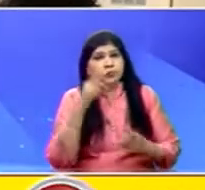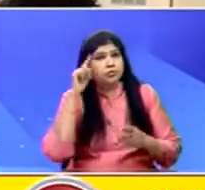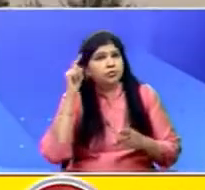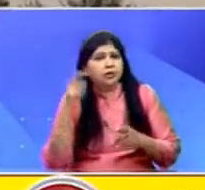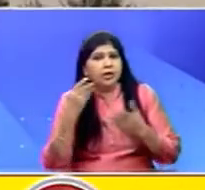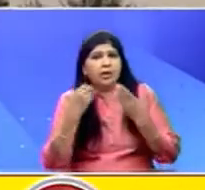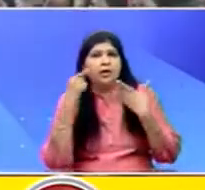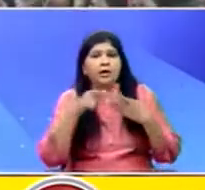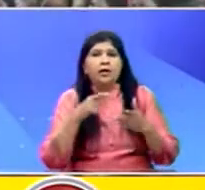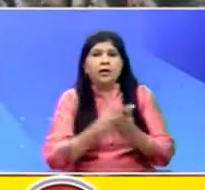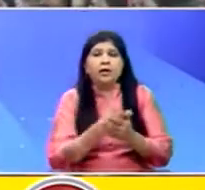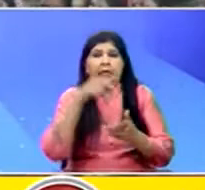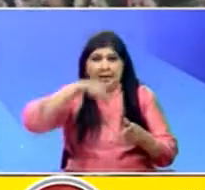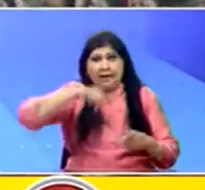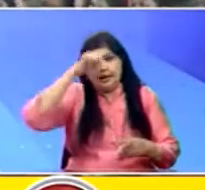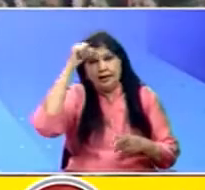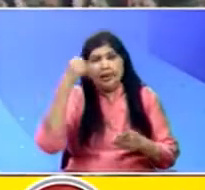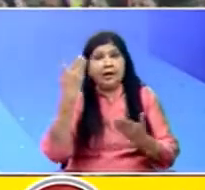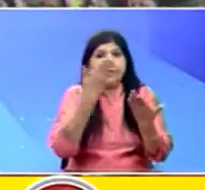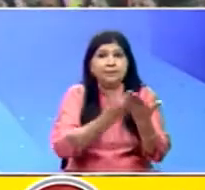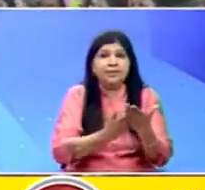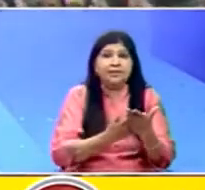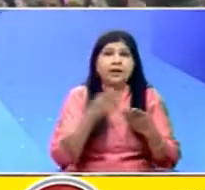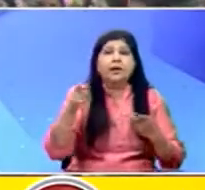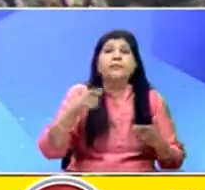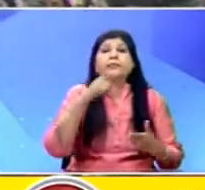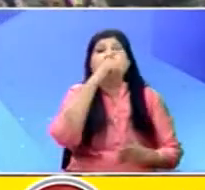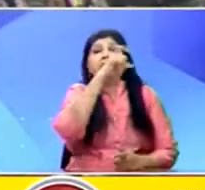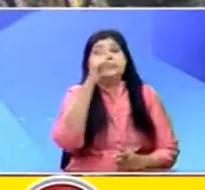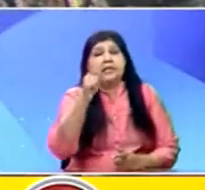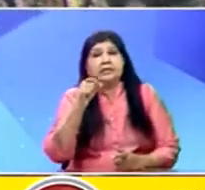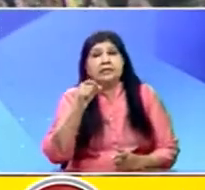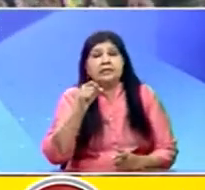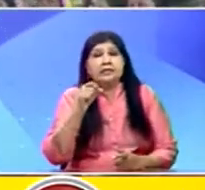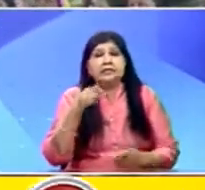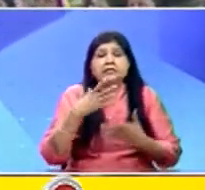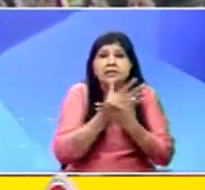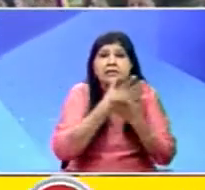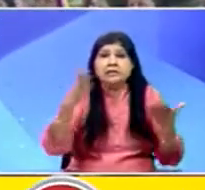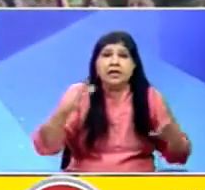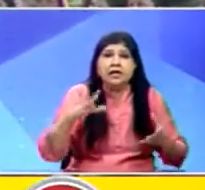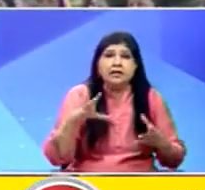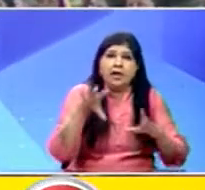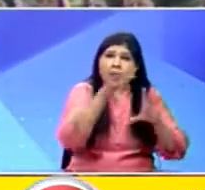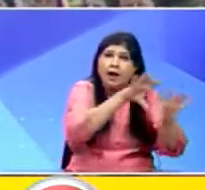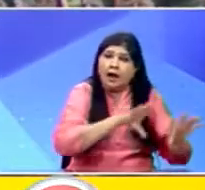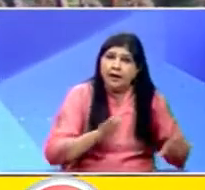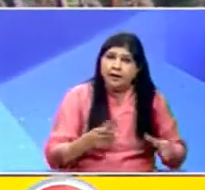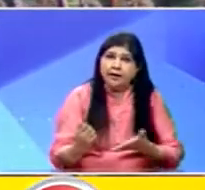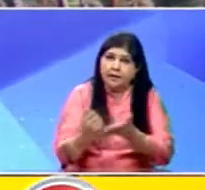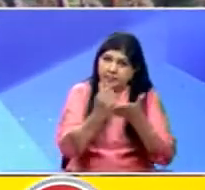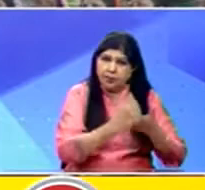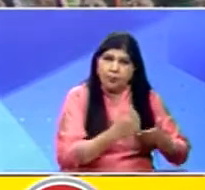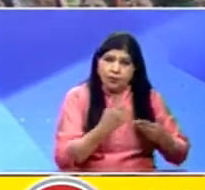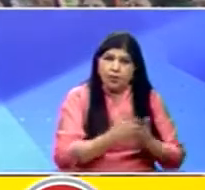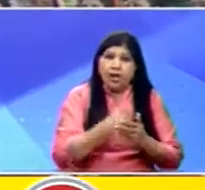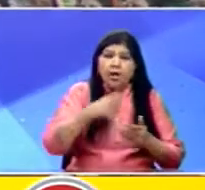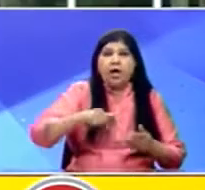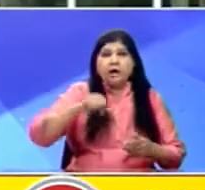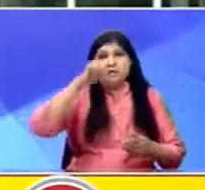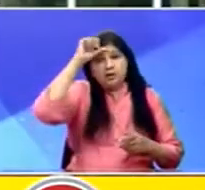कि भारत के इस प्रस्ताव को 70 से ज्यादा देशों का समर्थन मिला था। आज दुनिया भर